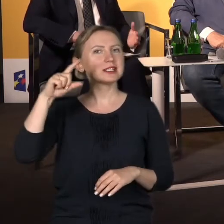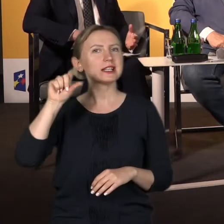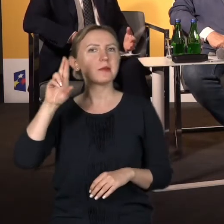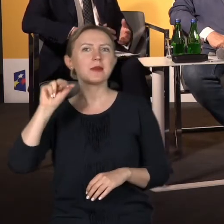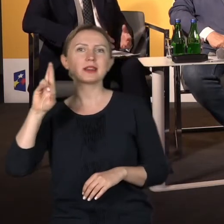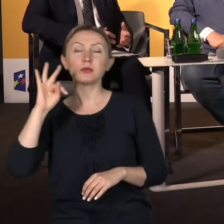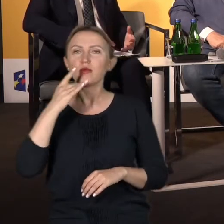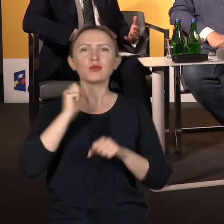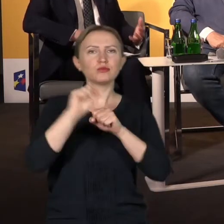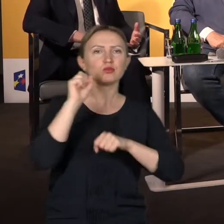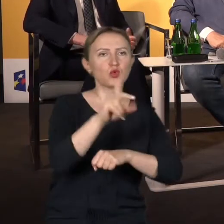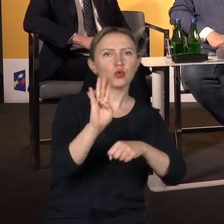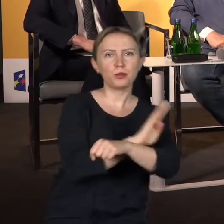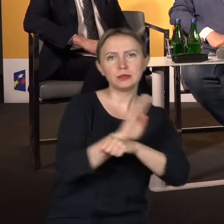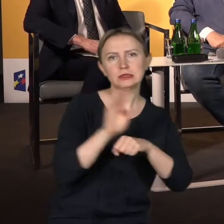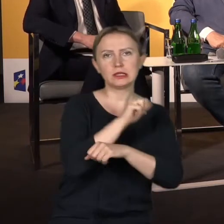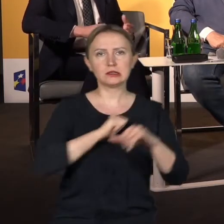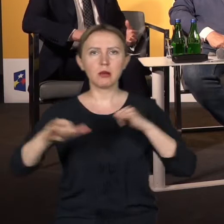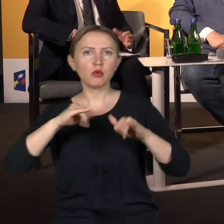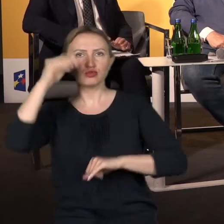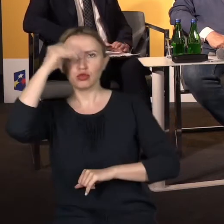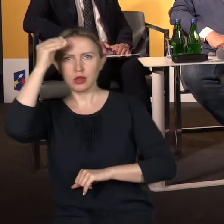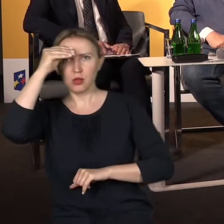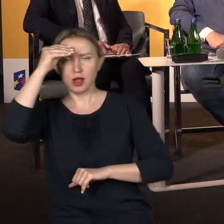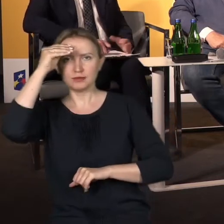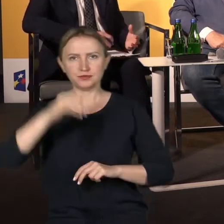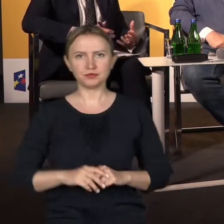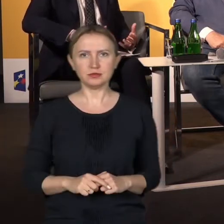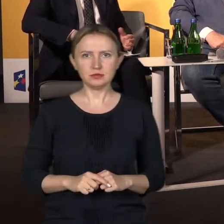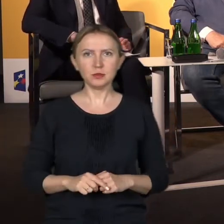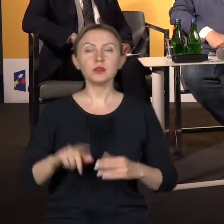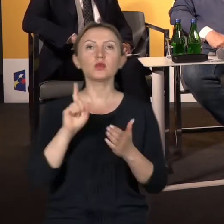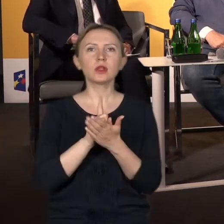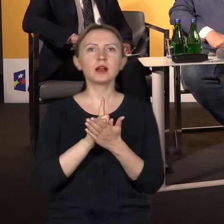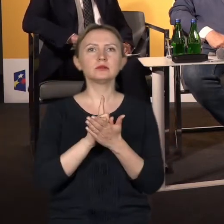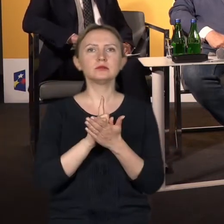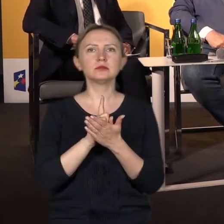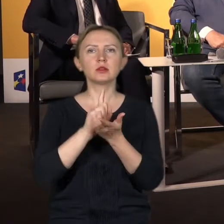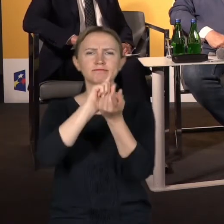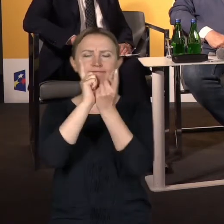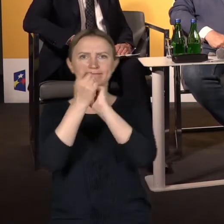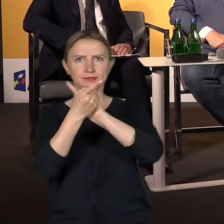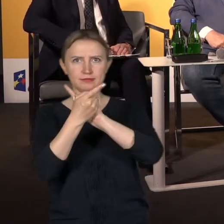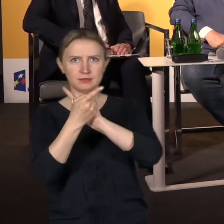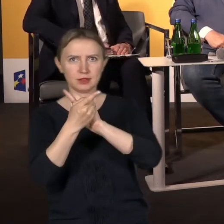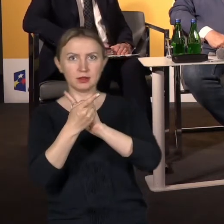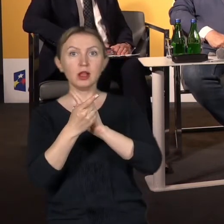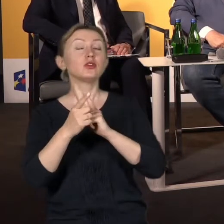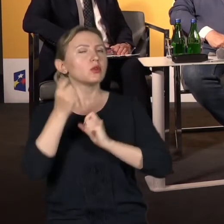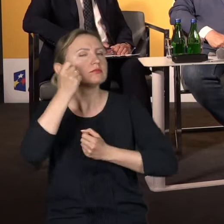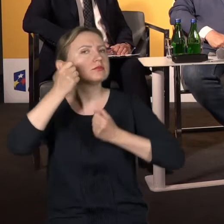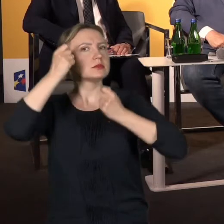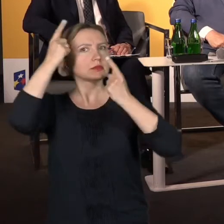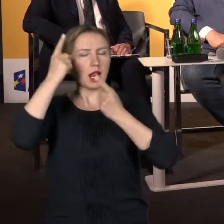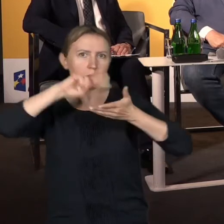że jest biznes, jest samorząd, jest nauka. Czy tutaj udaje się jakoś transponować to, co jest inteligencją strategiczną na